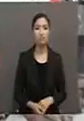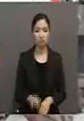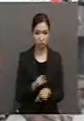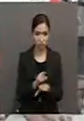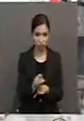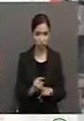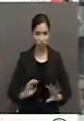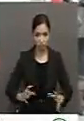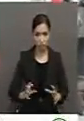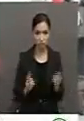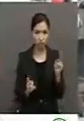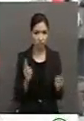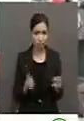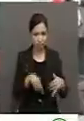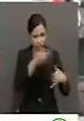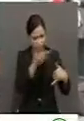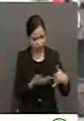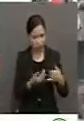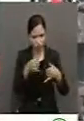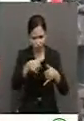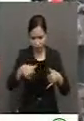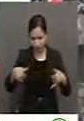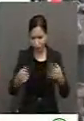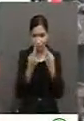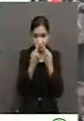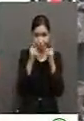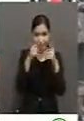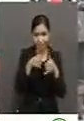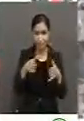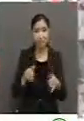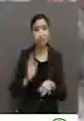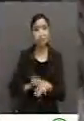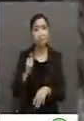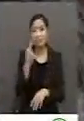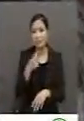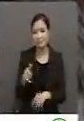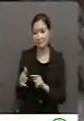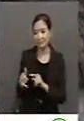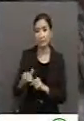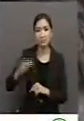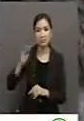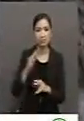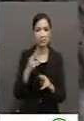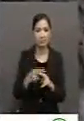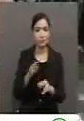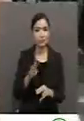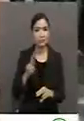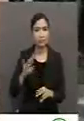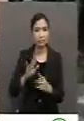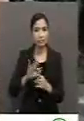และหุ่นยนต์รูปร่างแปลกตาที่ตั้งเรียงรายกันอยู่นี้เป็นฝีมือของคุณพี่บรรเจิดกัญญา